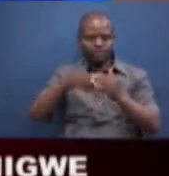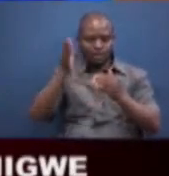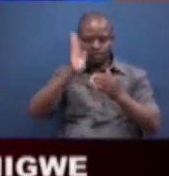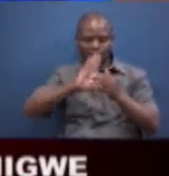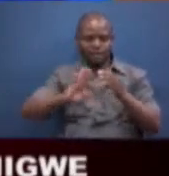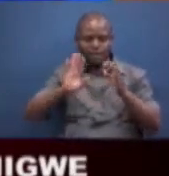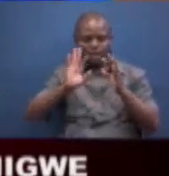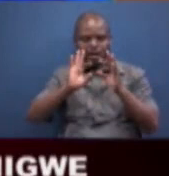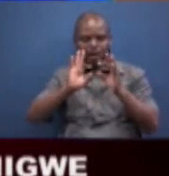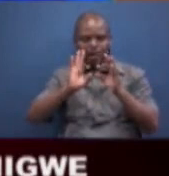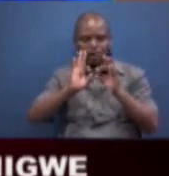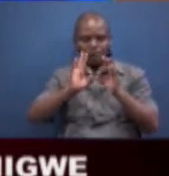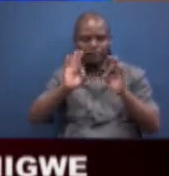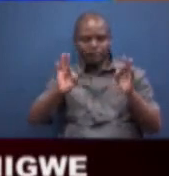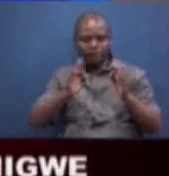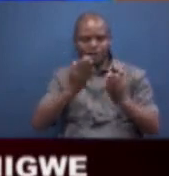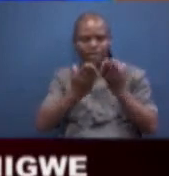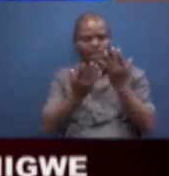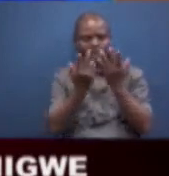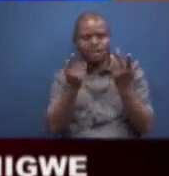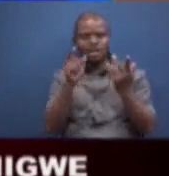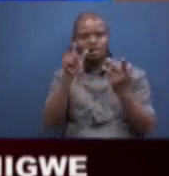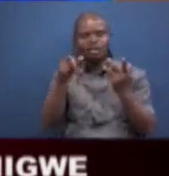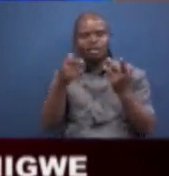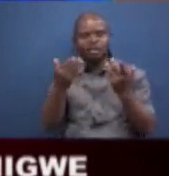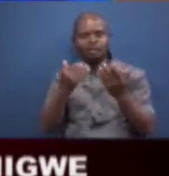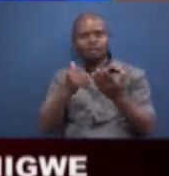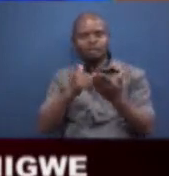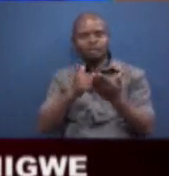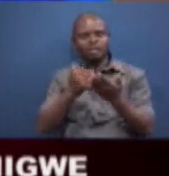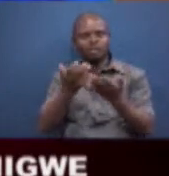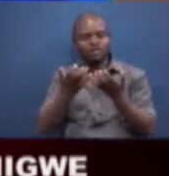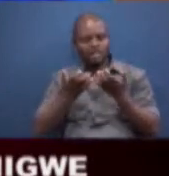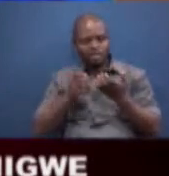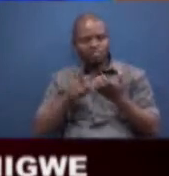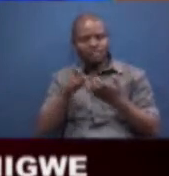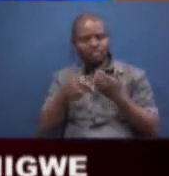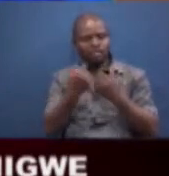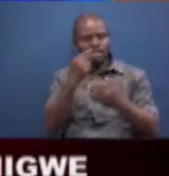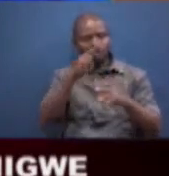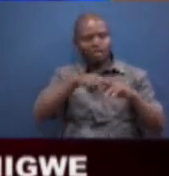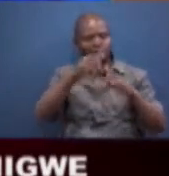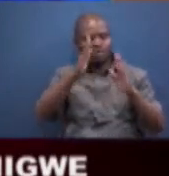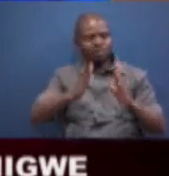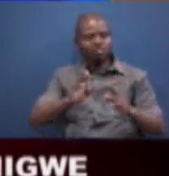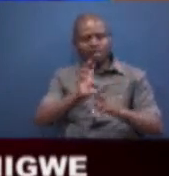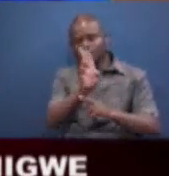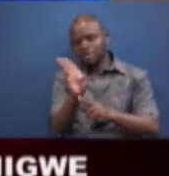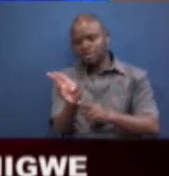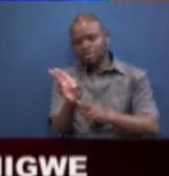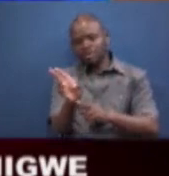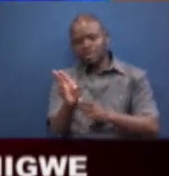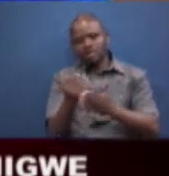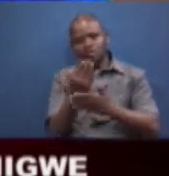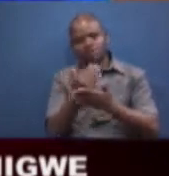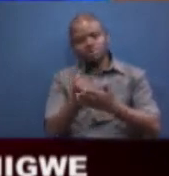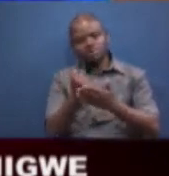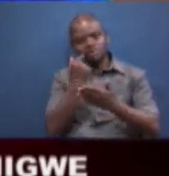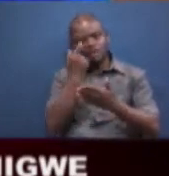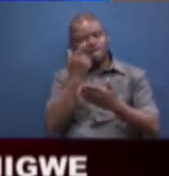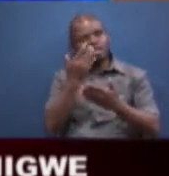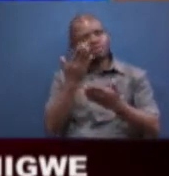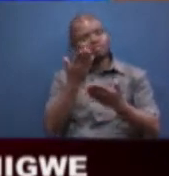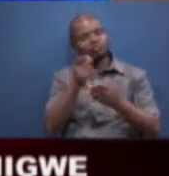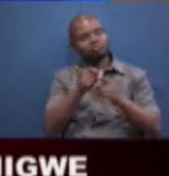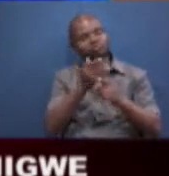kumalizia maboma. Tunajenga kulingana na idadi ya watu na uhitaji na umbali kutoka makao makuu ya mashauri, kwa sababu inaonekana kuna